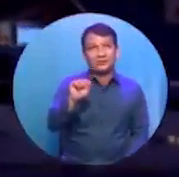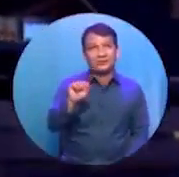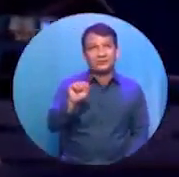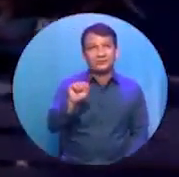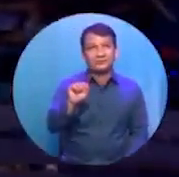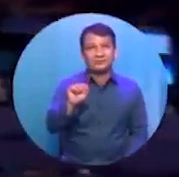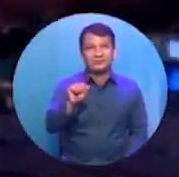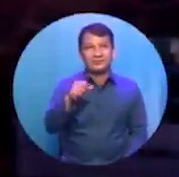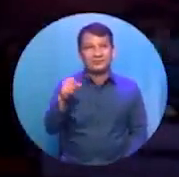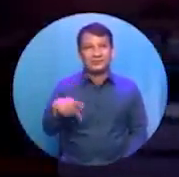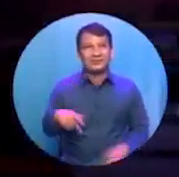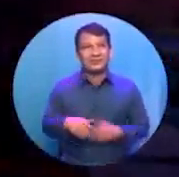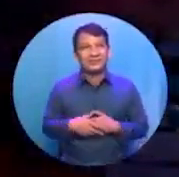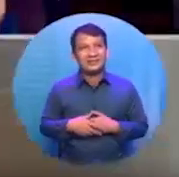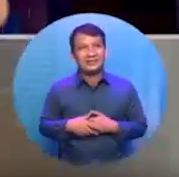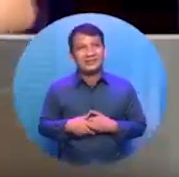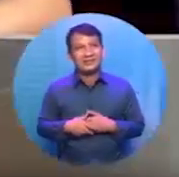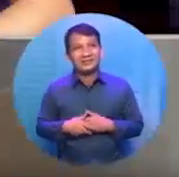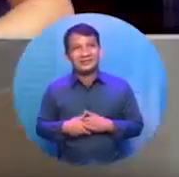you, idol.